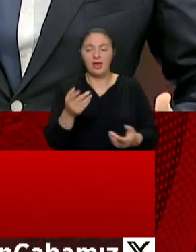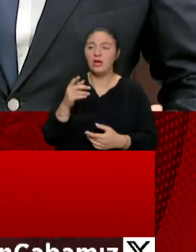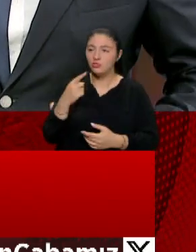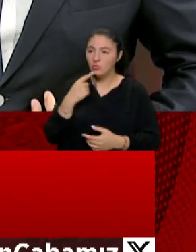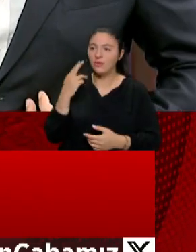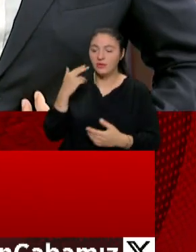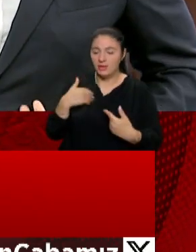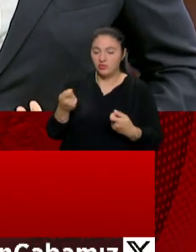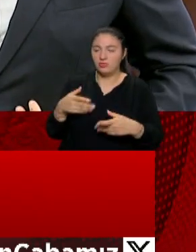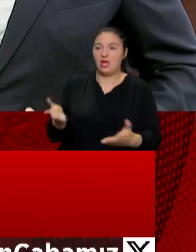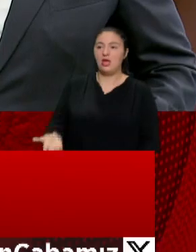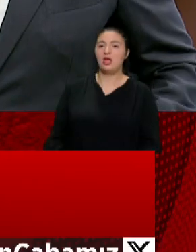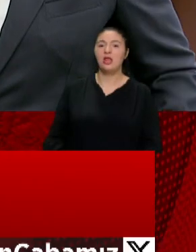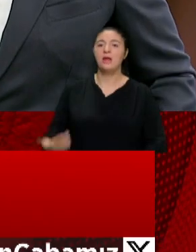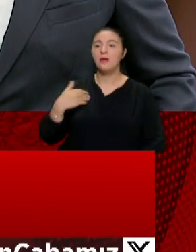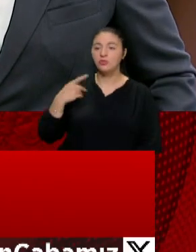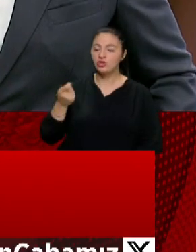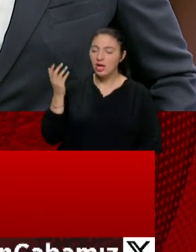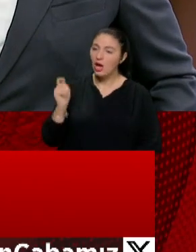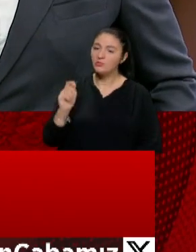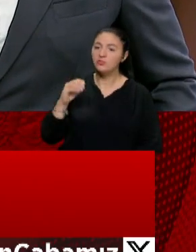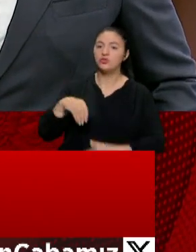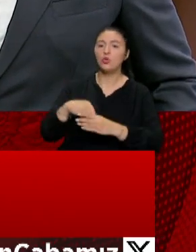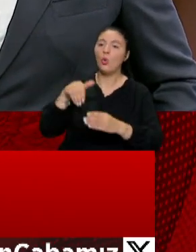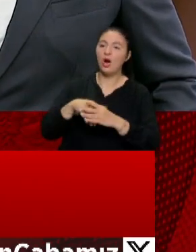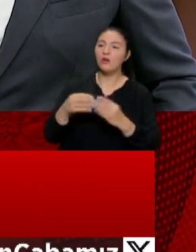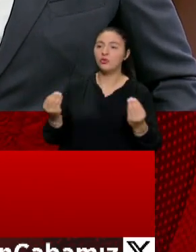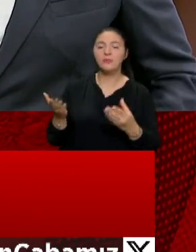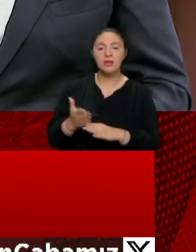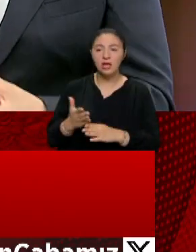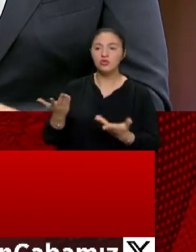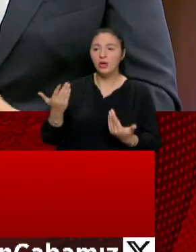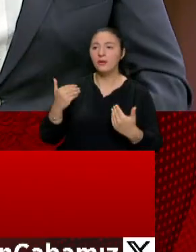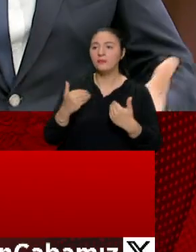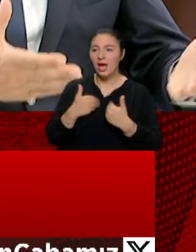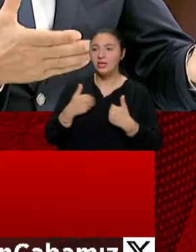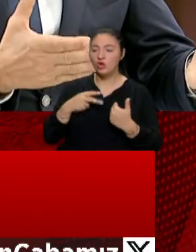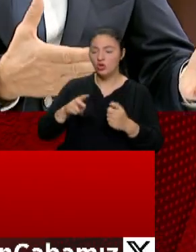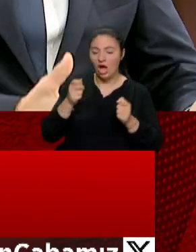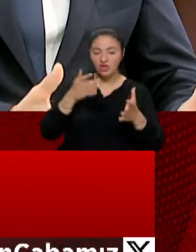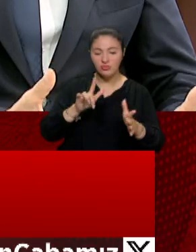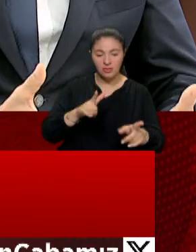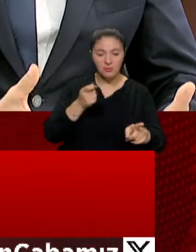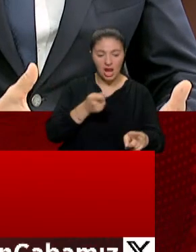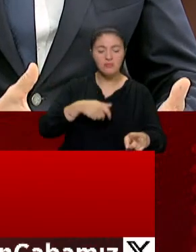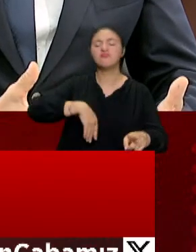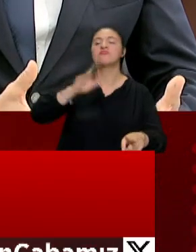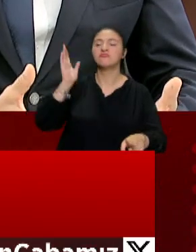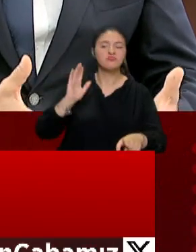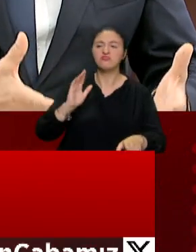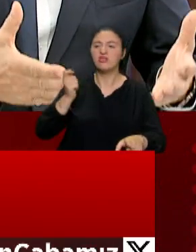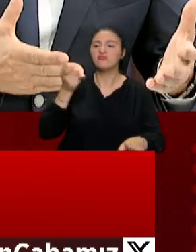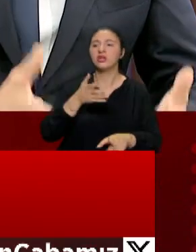Benim işim değil Ve ben bu işi yaptığım için oy kaybediyorum Neden Çünkü ben yola harcamam gereken parayı